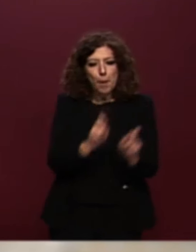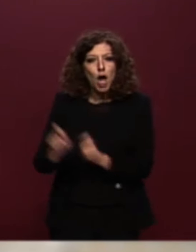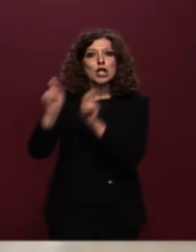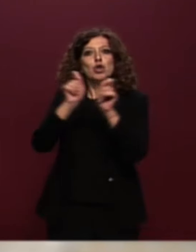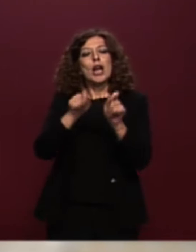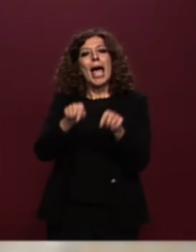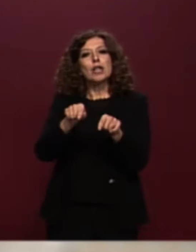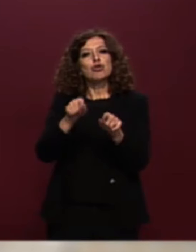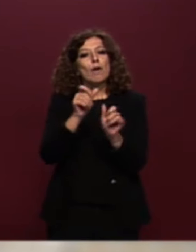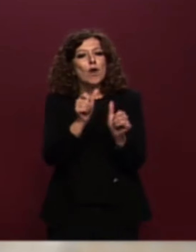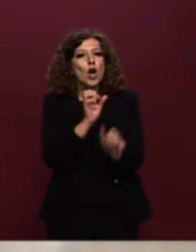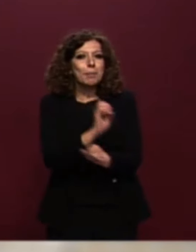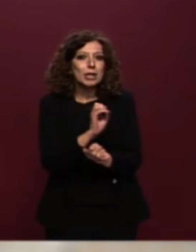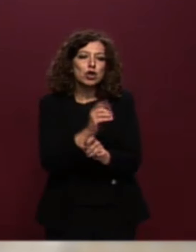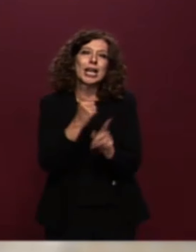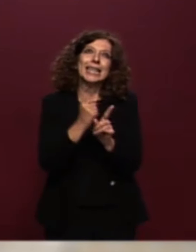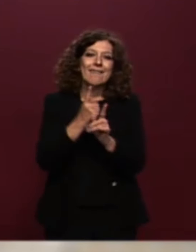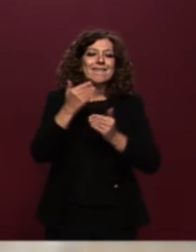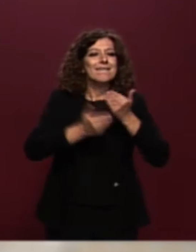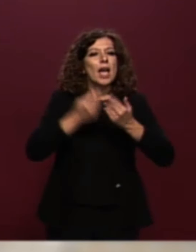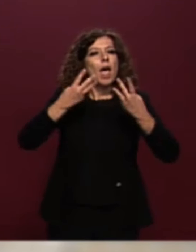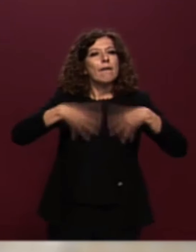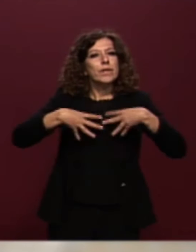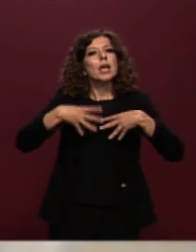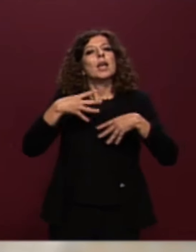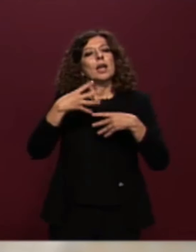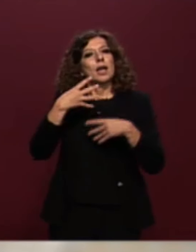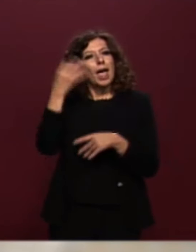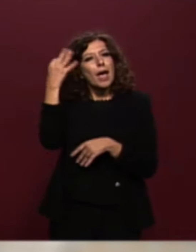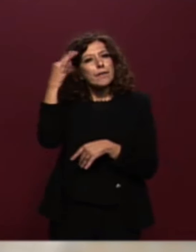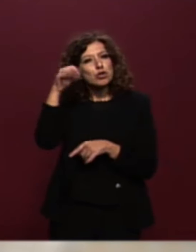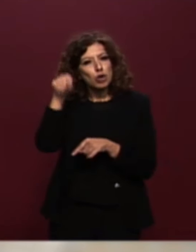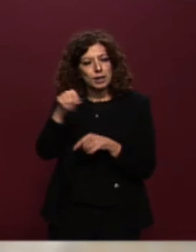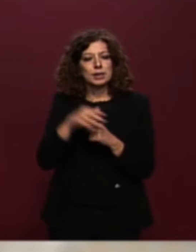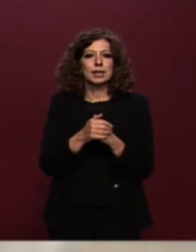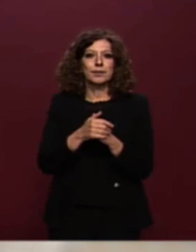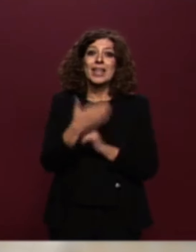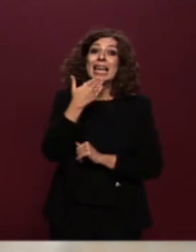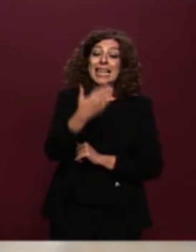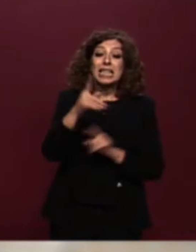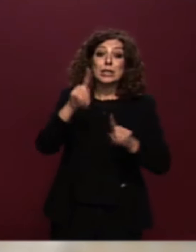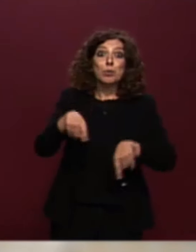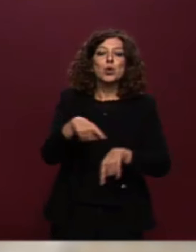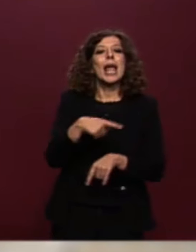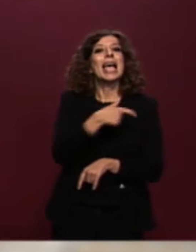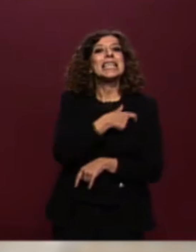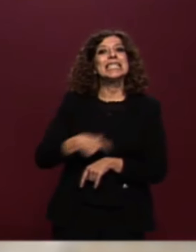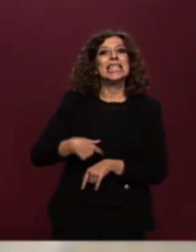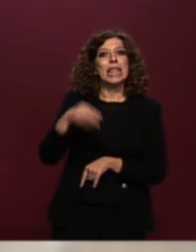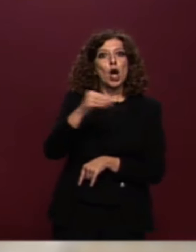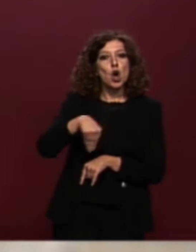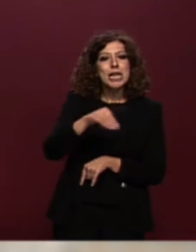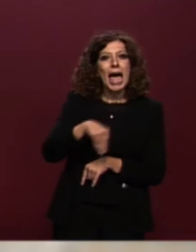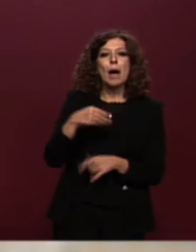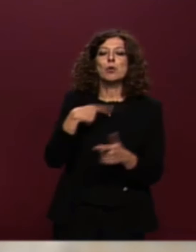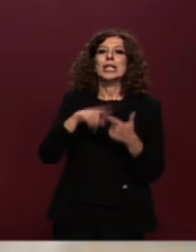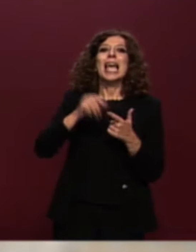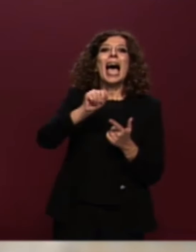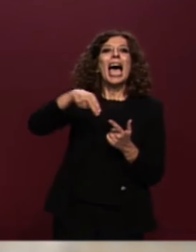stessa in modo più efficace ed efficiente. Ringrazio quindi il sindaco di Napoli per essere qui con noi, l'ANCI, l'UPI,